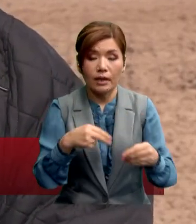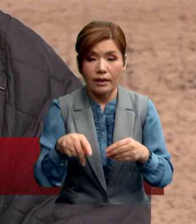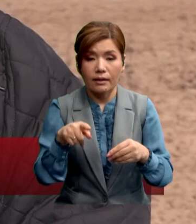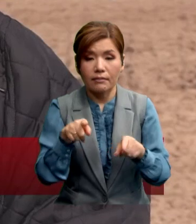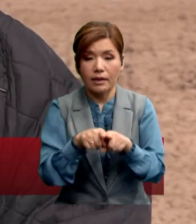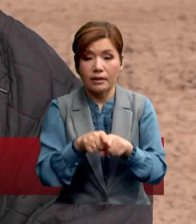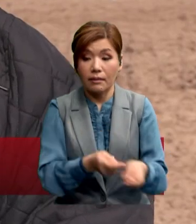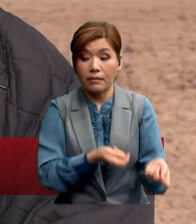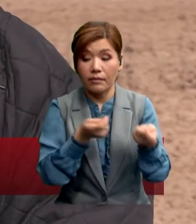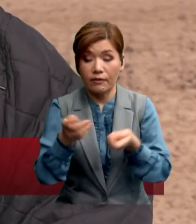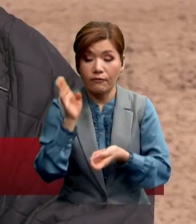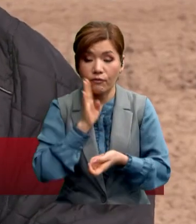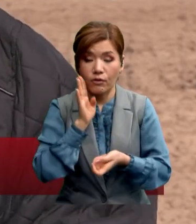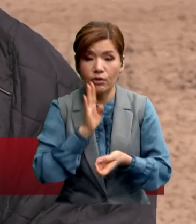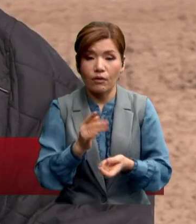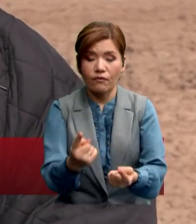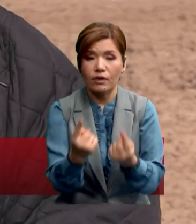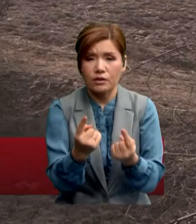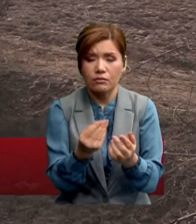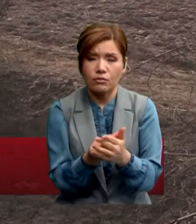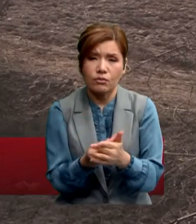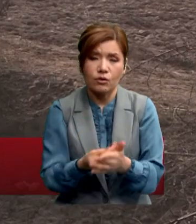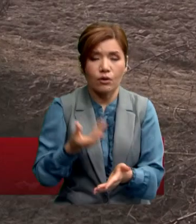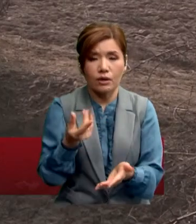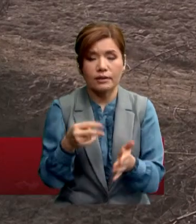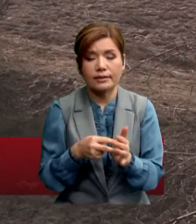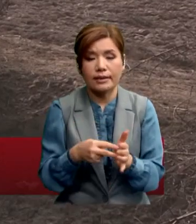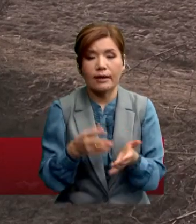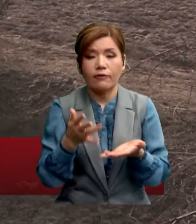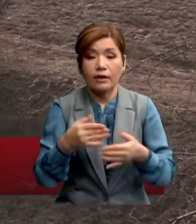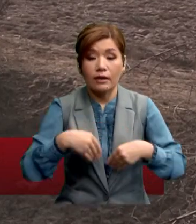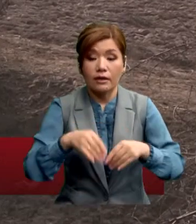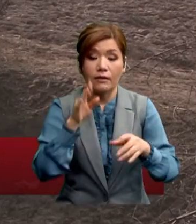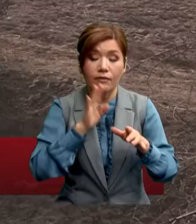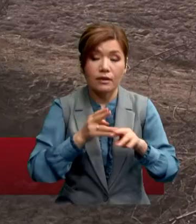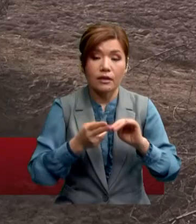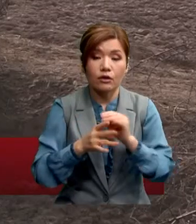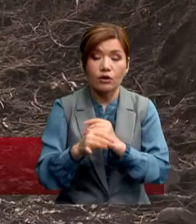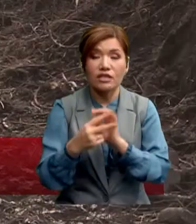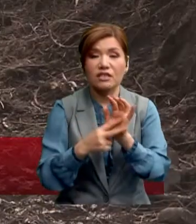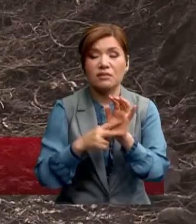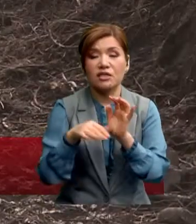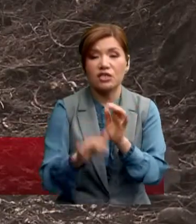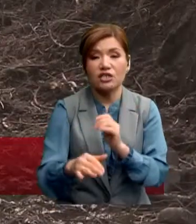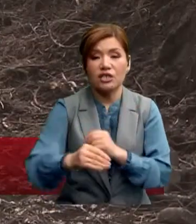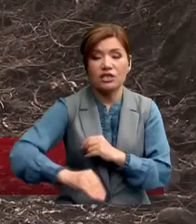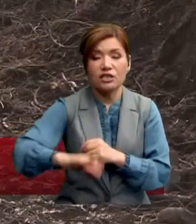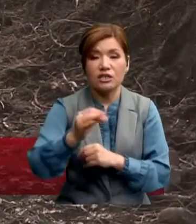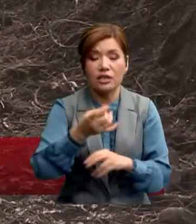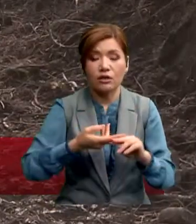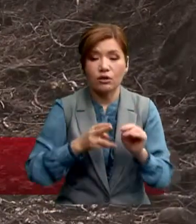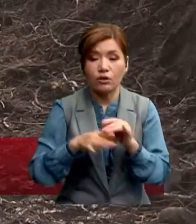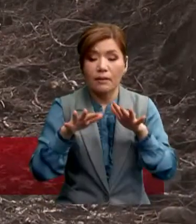доставляли по высоким проблемы с водой у владельцев 70 тысяч гектаровского района